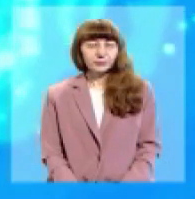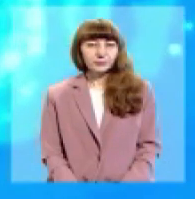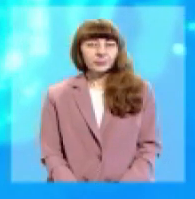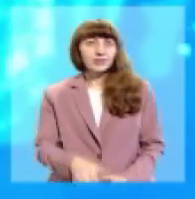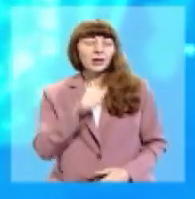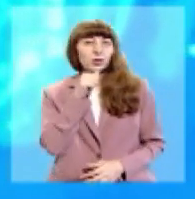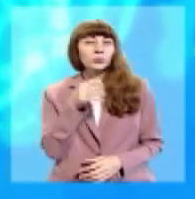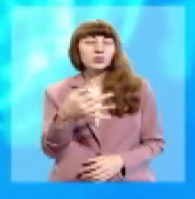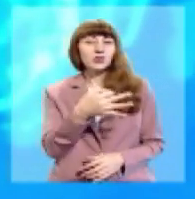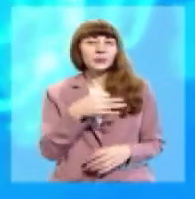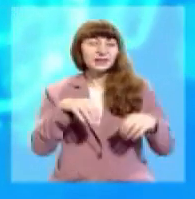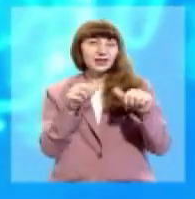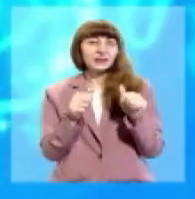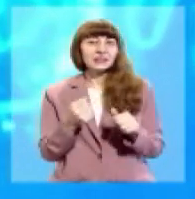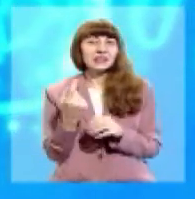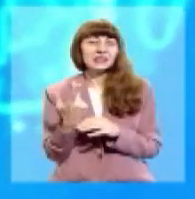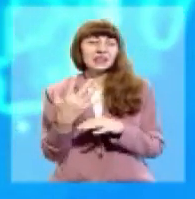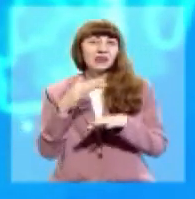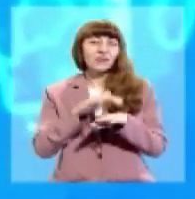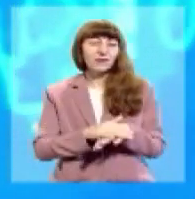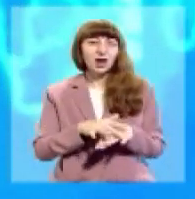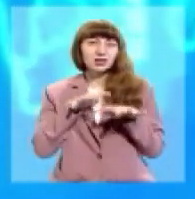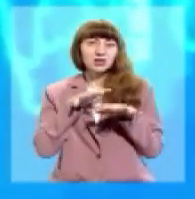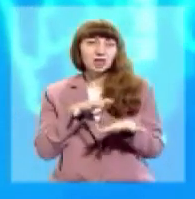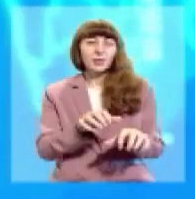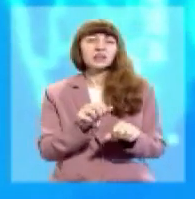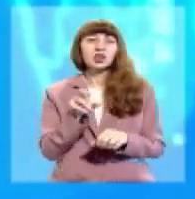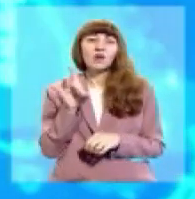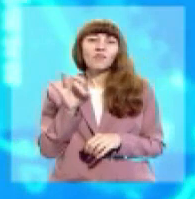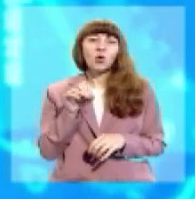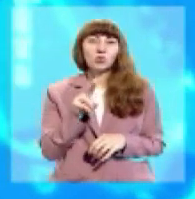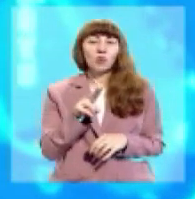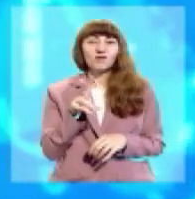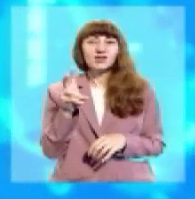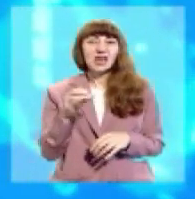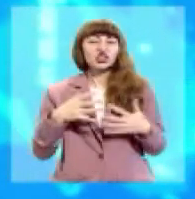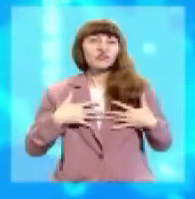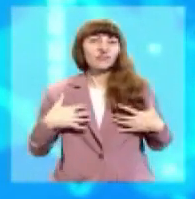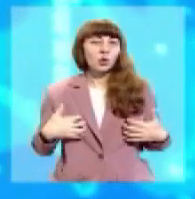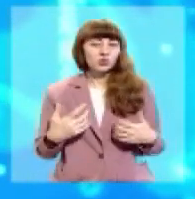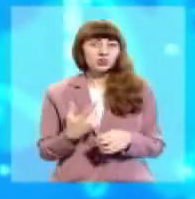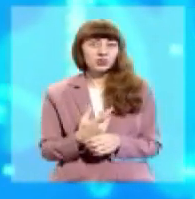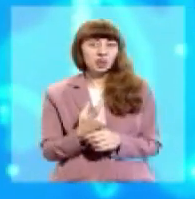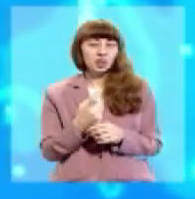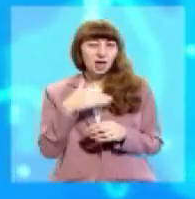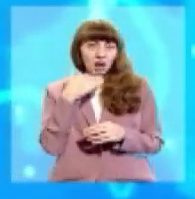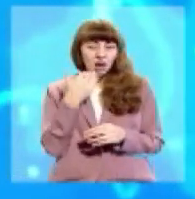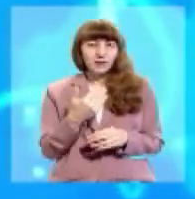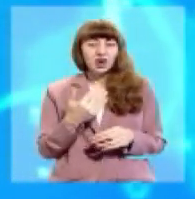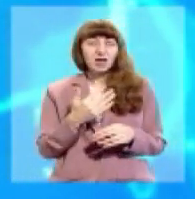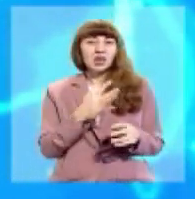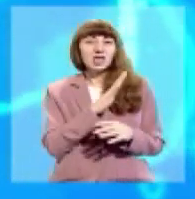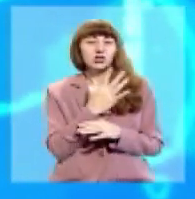Қостанай облысында қасқырлардың малға шабуыл жасауының бірнеше фактілері тіркелді. Мұны орман шаруашылығы және жануарлар